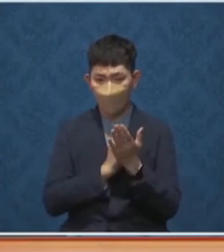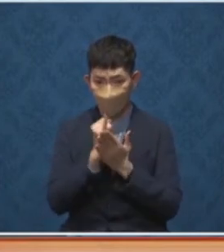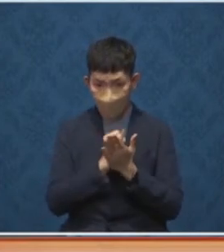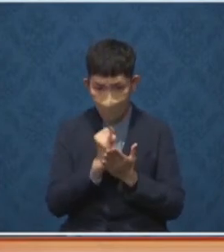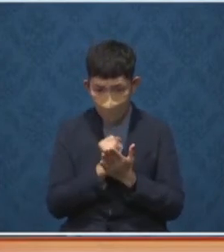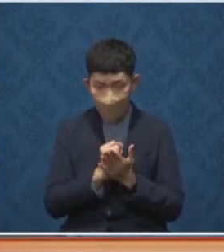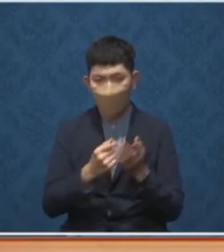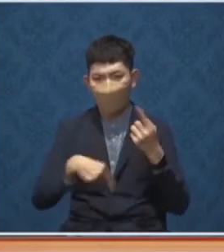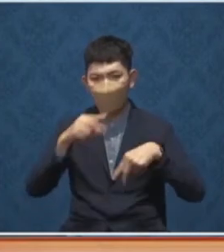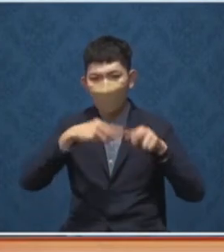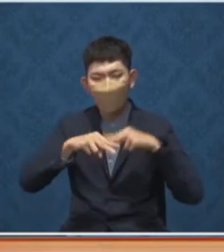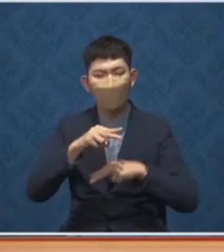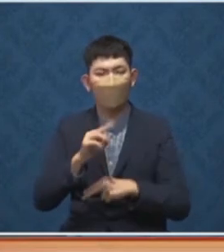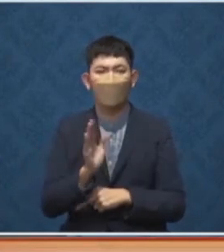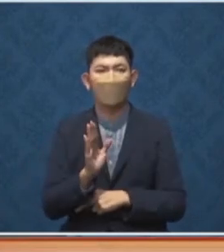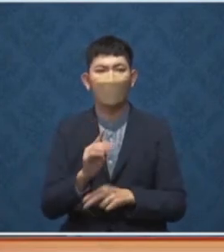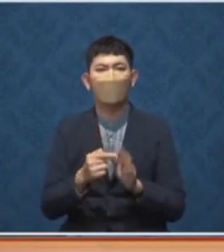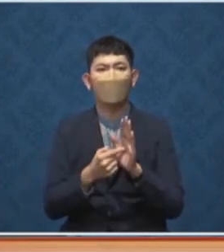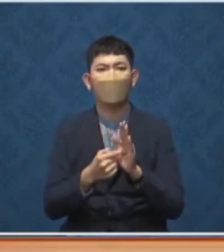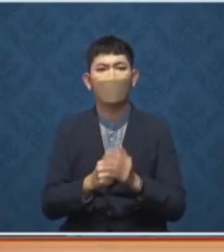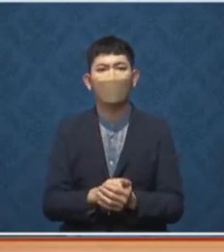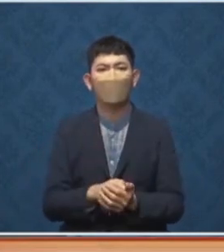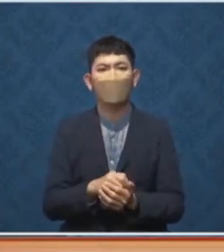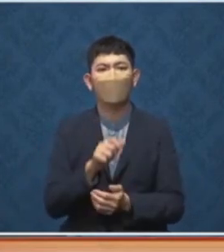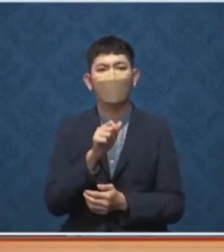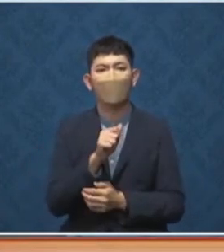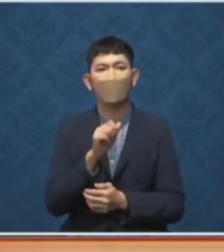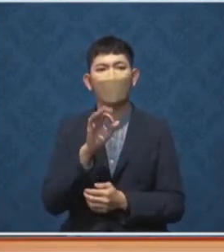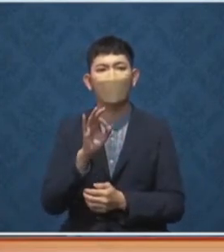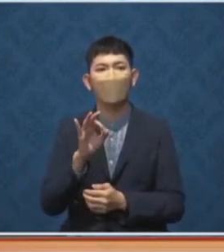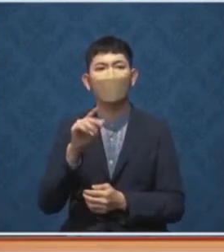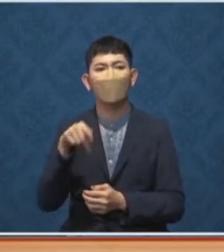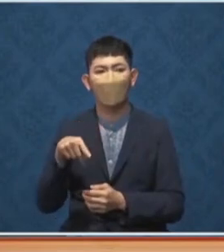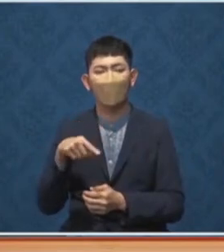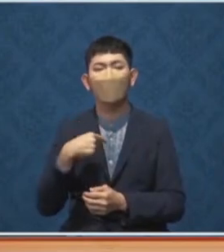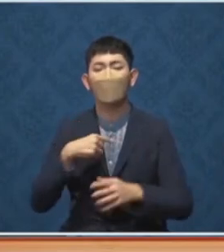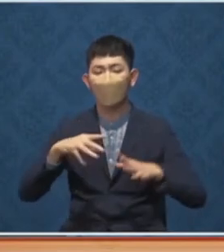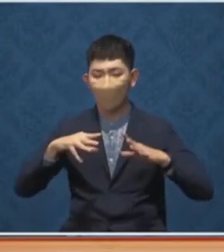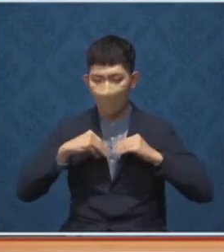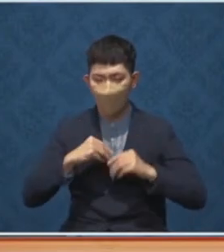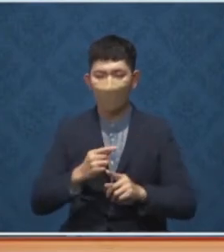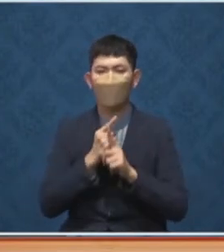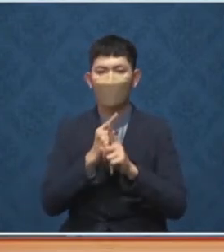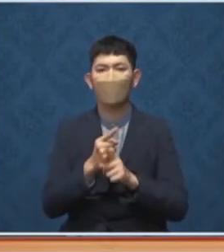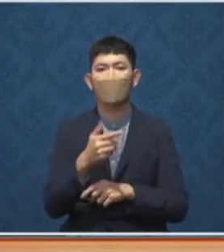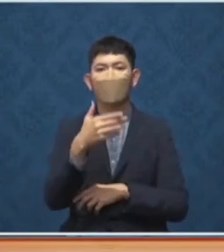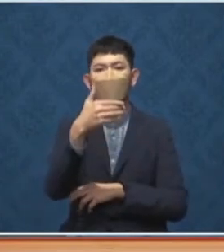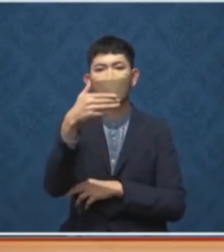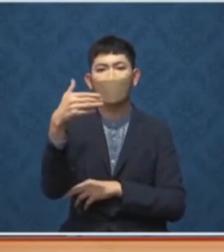ผมยกตัวอย่างกระบนการทำงานของ AFP ครั